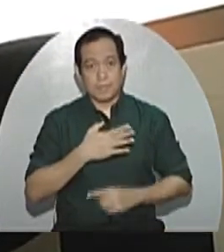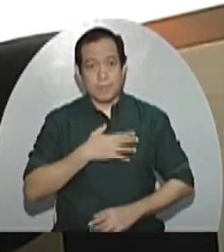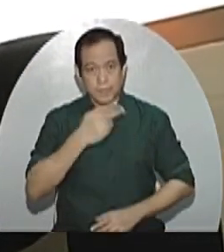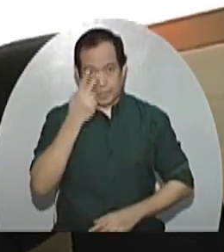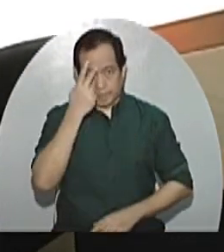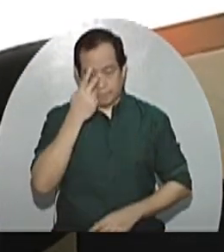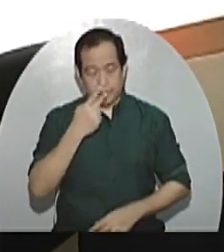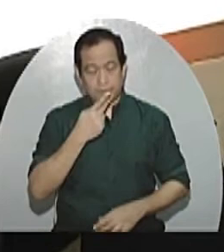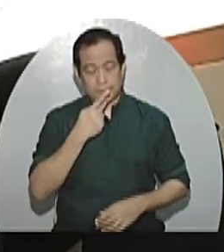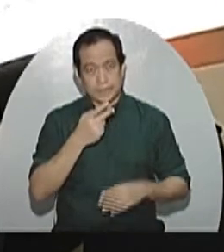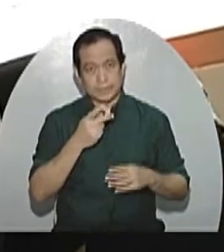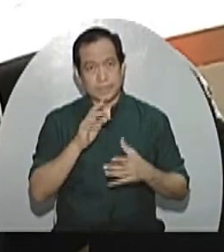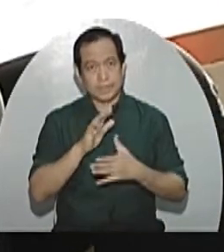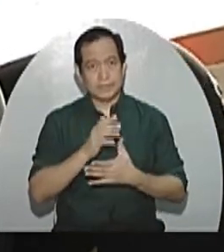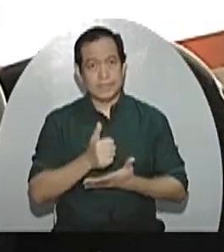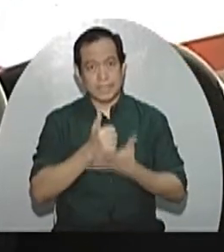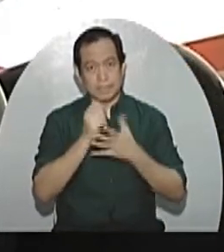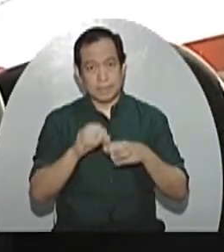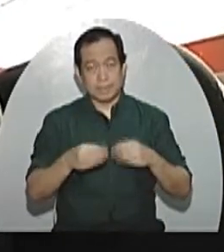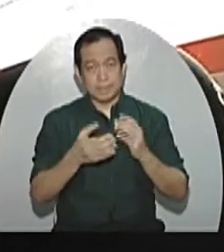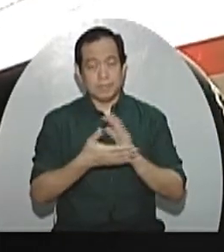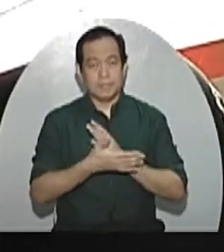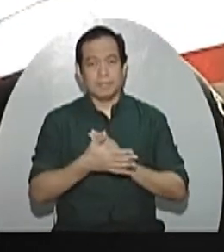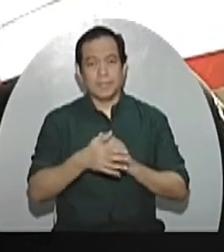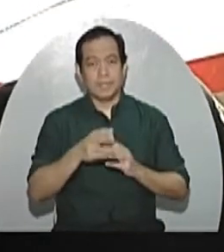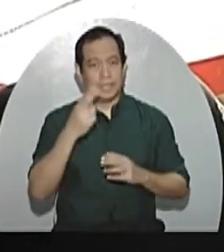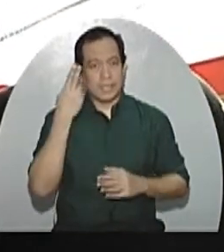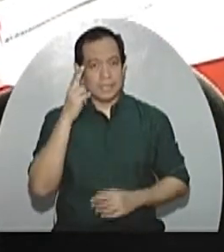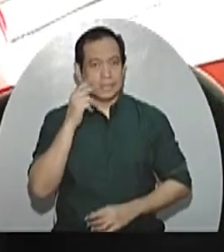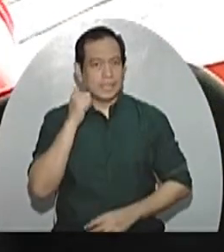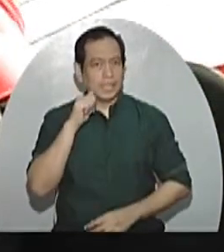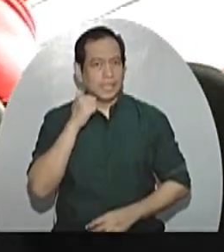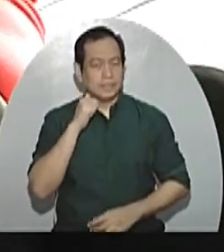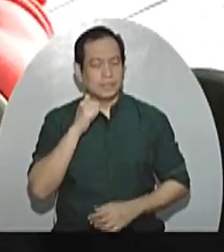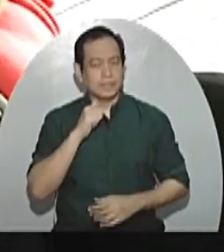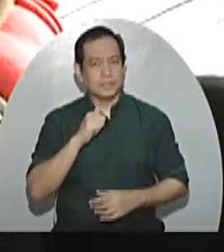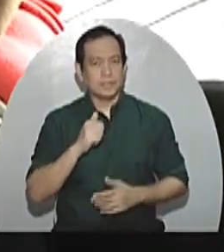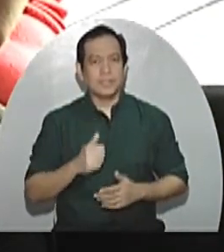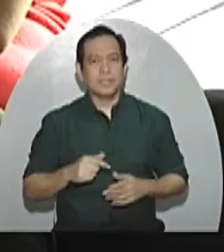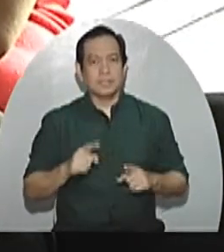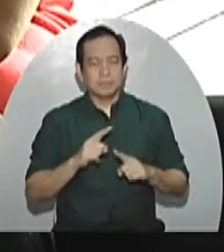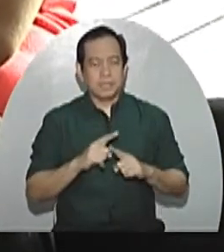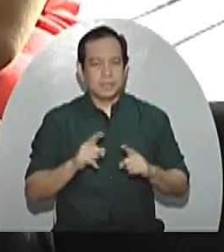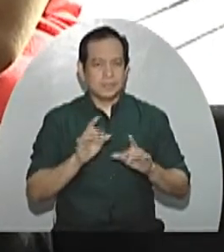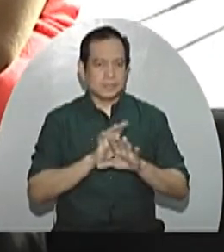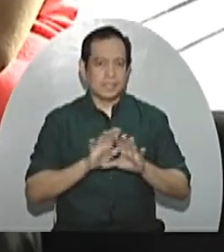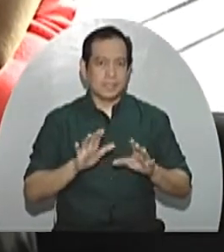ng ano ng mga tita ko, tito ko bibigay sa akin.